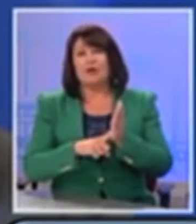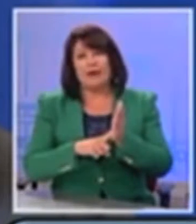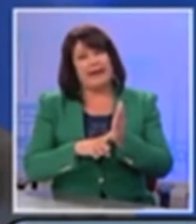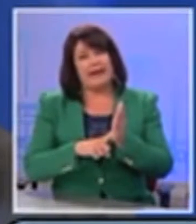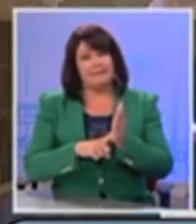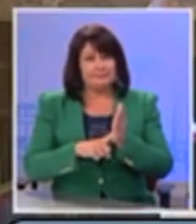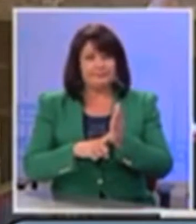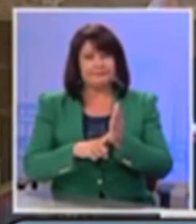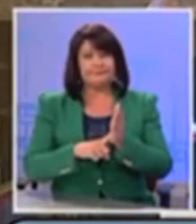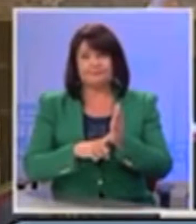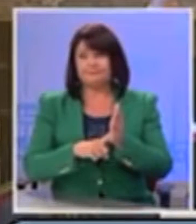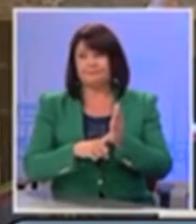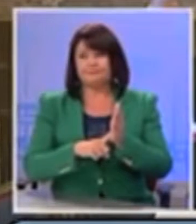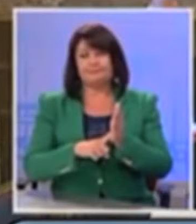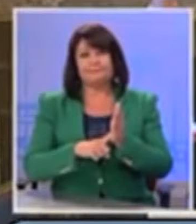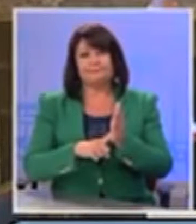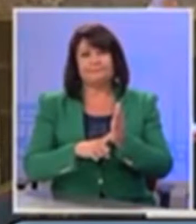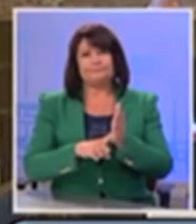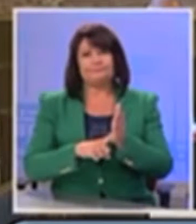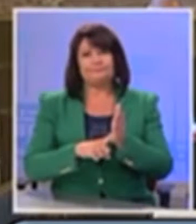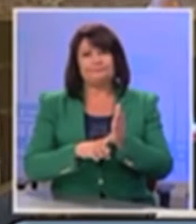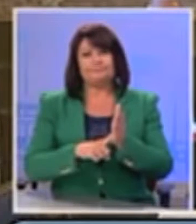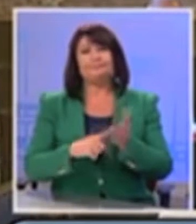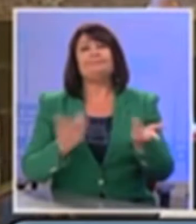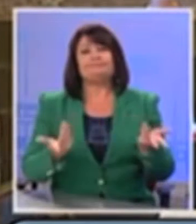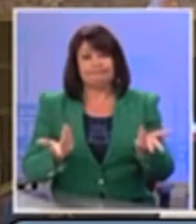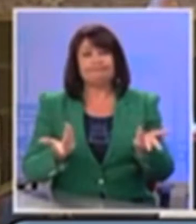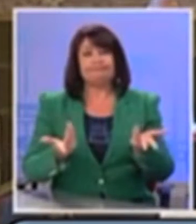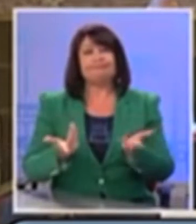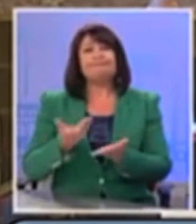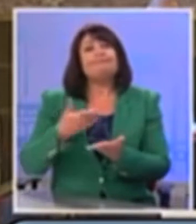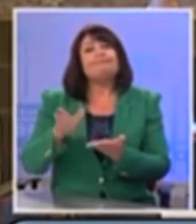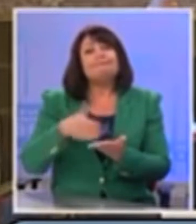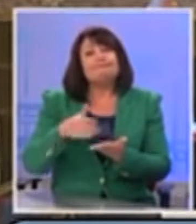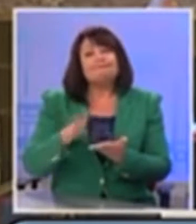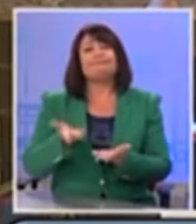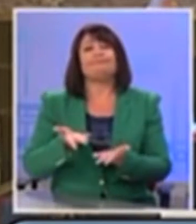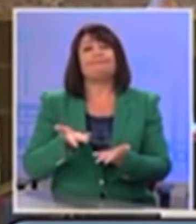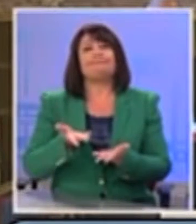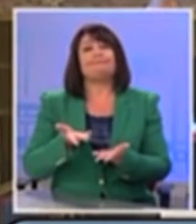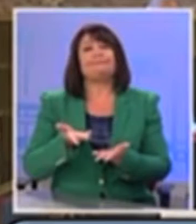mettre un État débiteur sous pression des créanciers